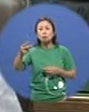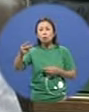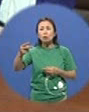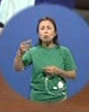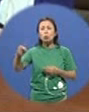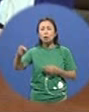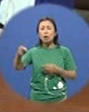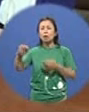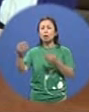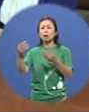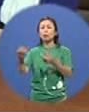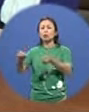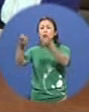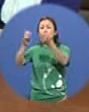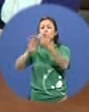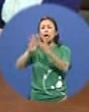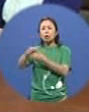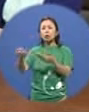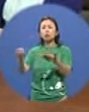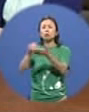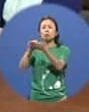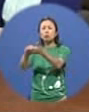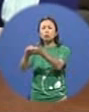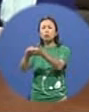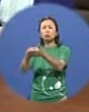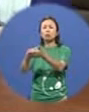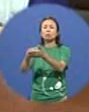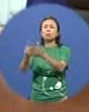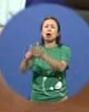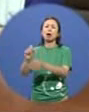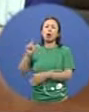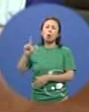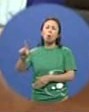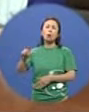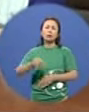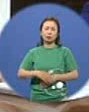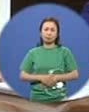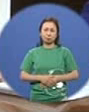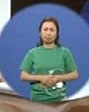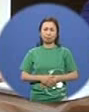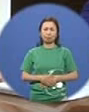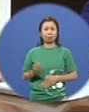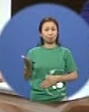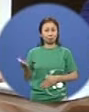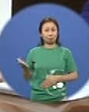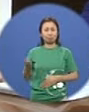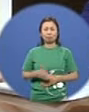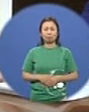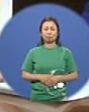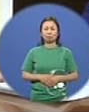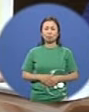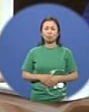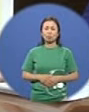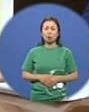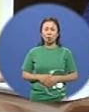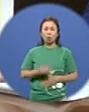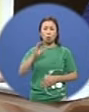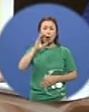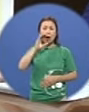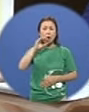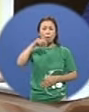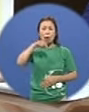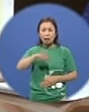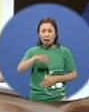うんこちらがその図になりますかはいそうですねあのまずえ県内進学率が13しか